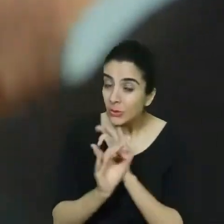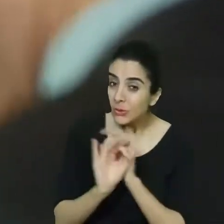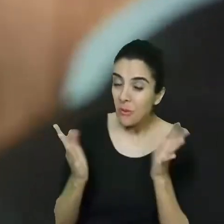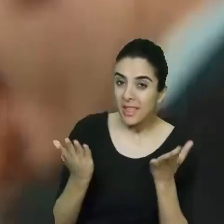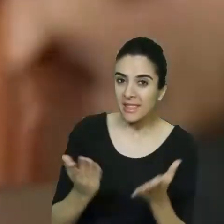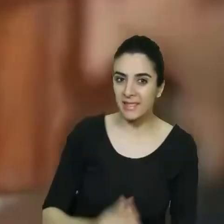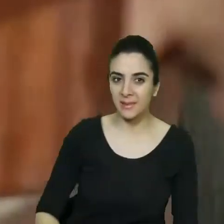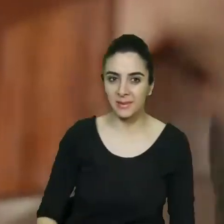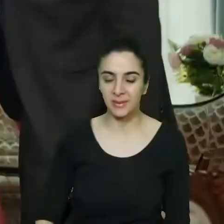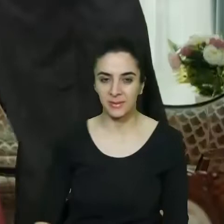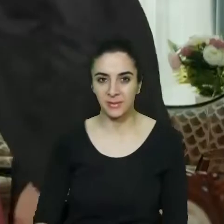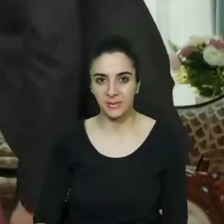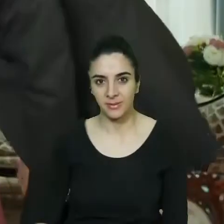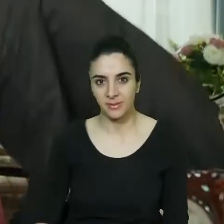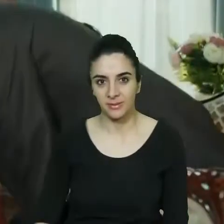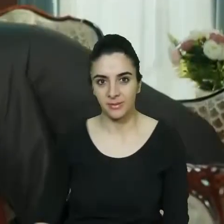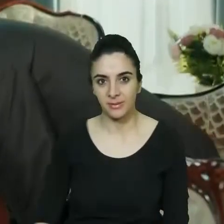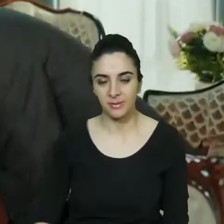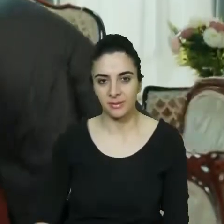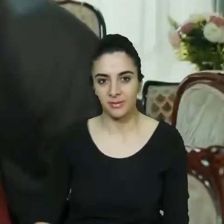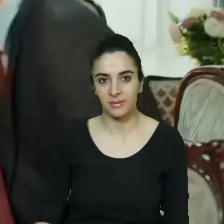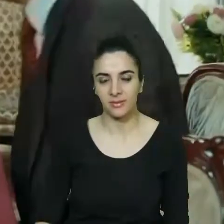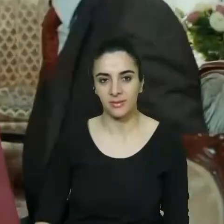etti. Masaya geçip oturdular.